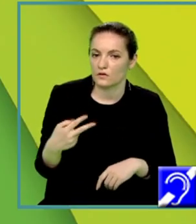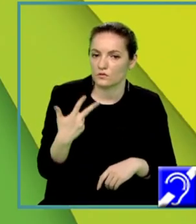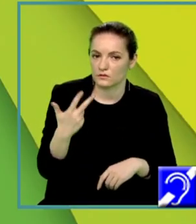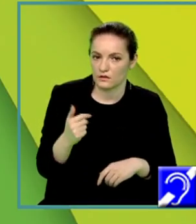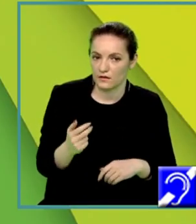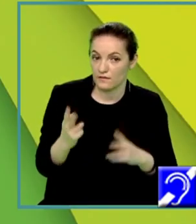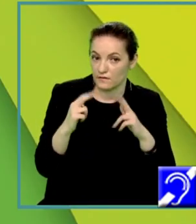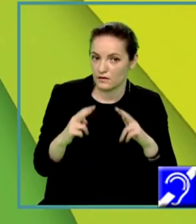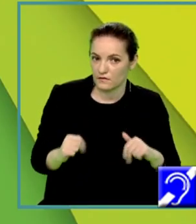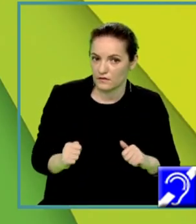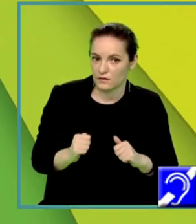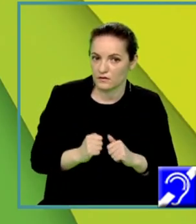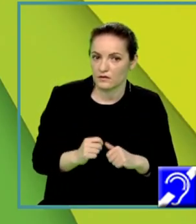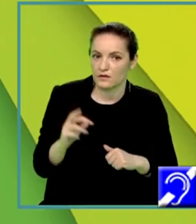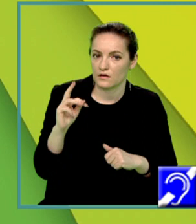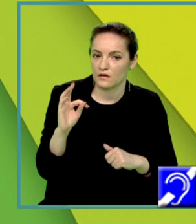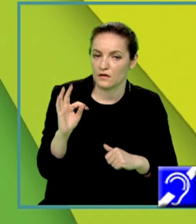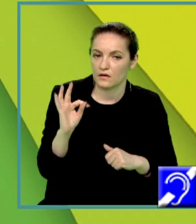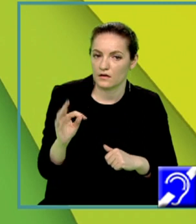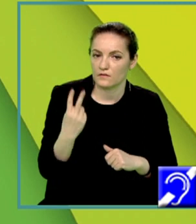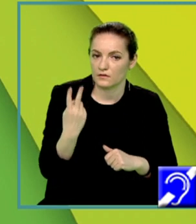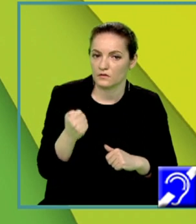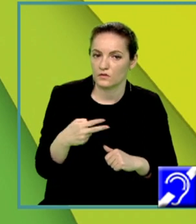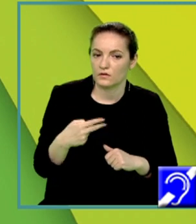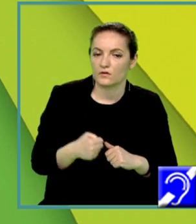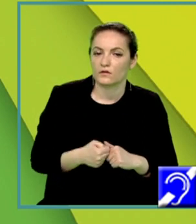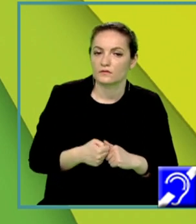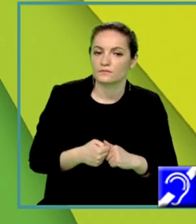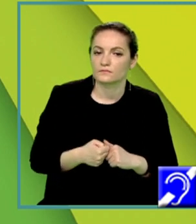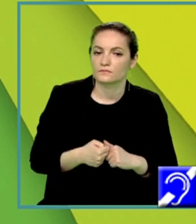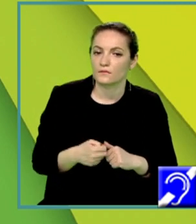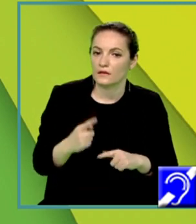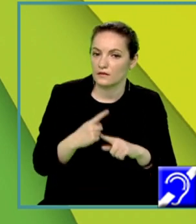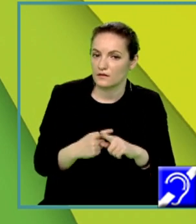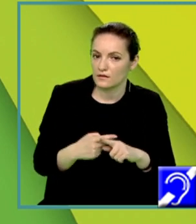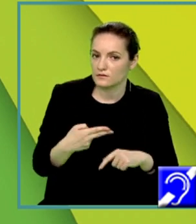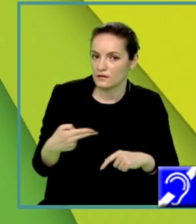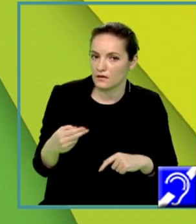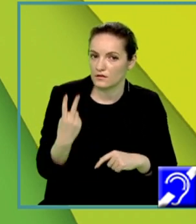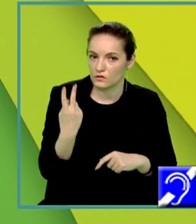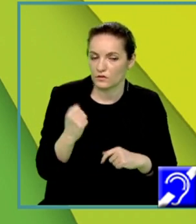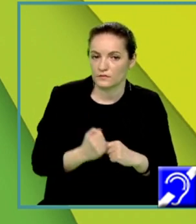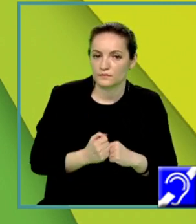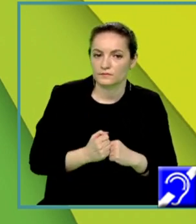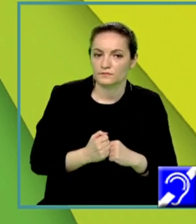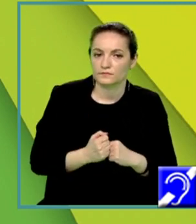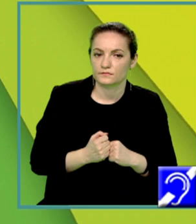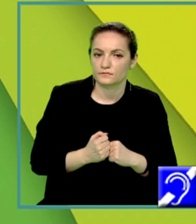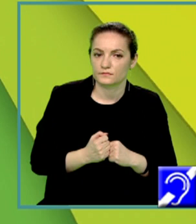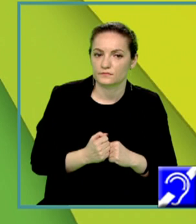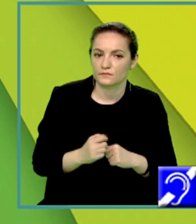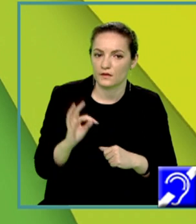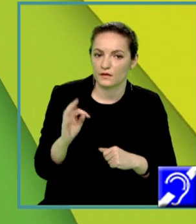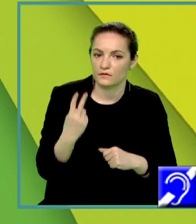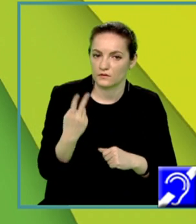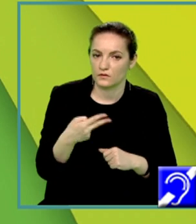vom verifica ce înseamnă f de 2 dându-i lui x valoarea 2 în expresia funcției f. Și anume f de